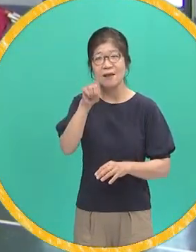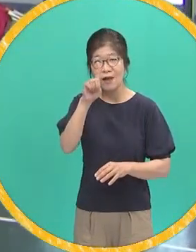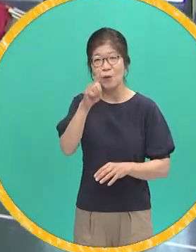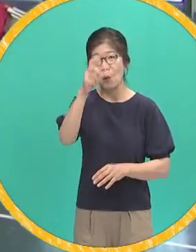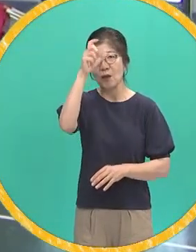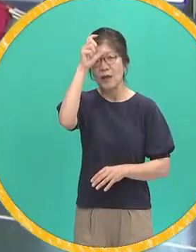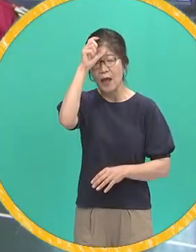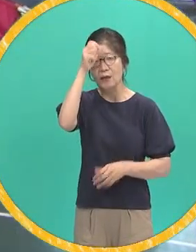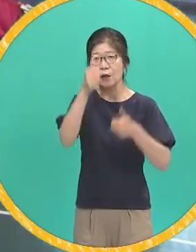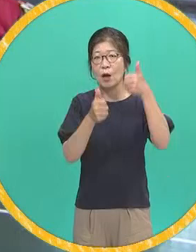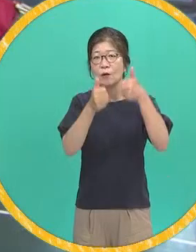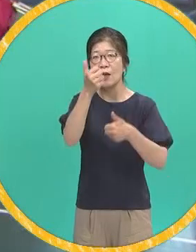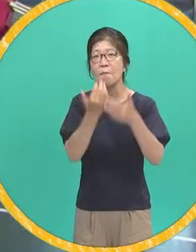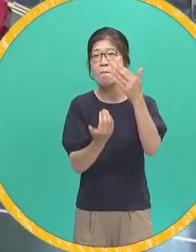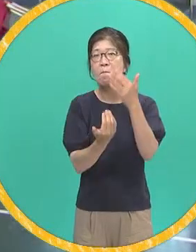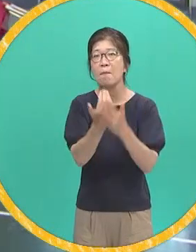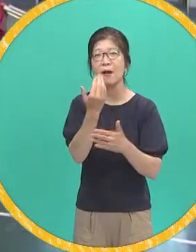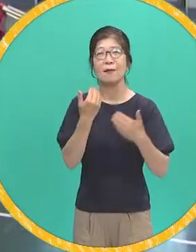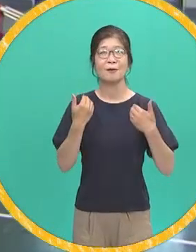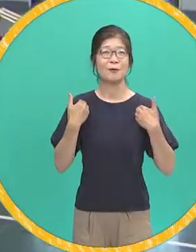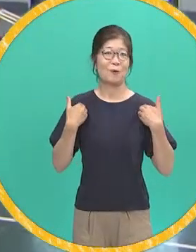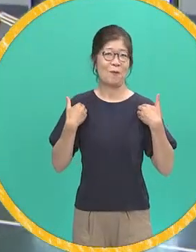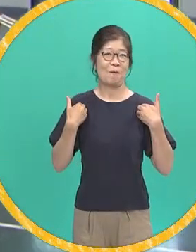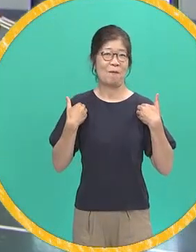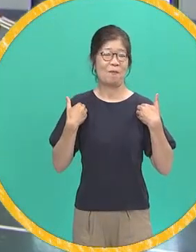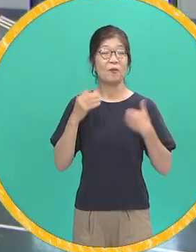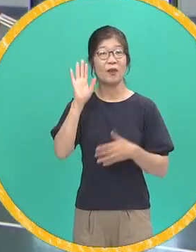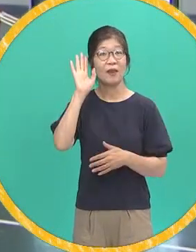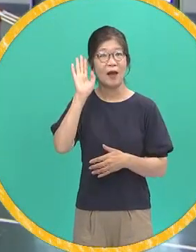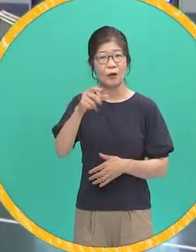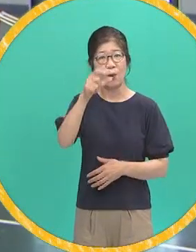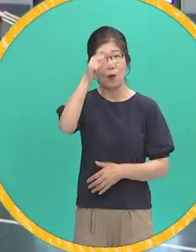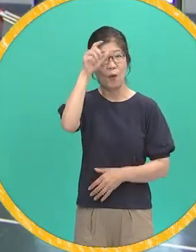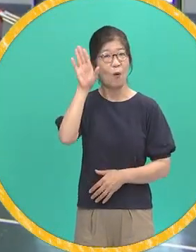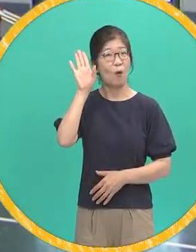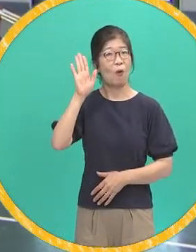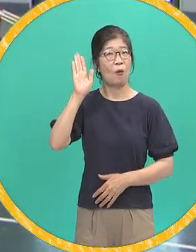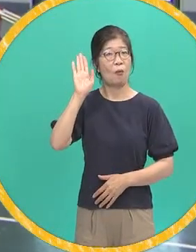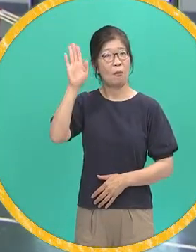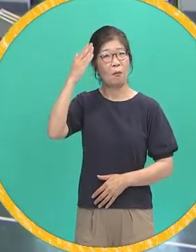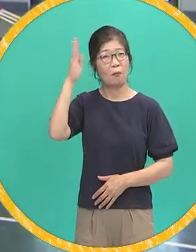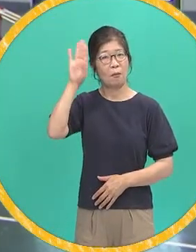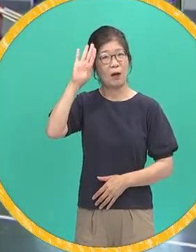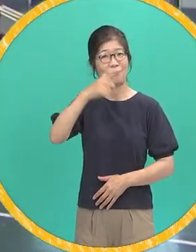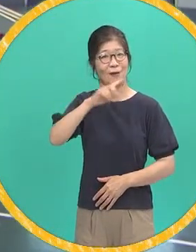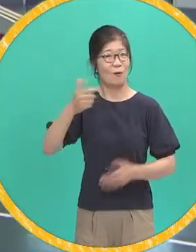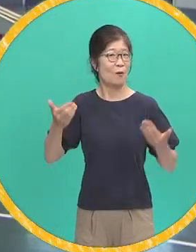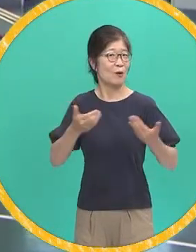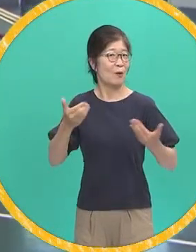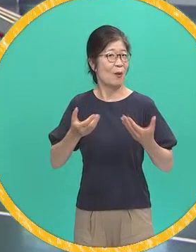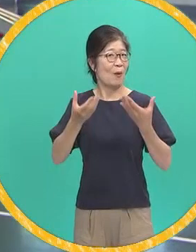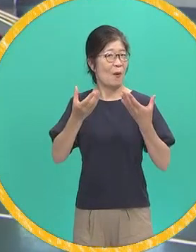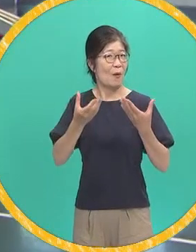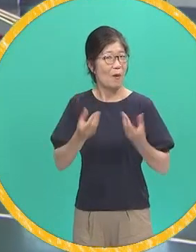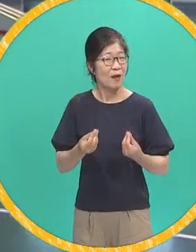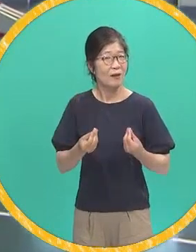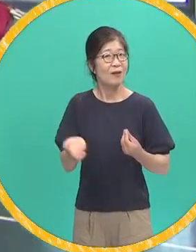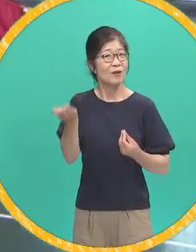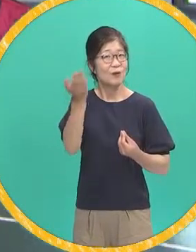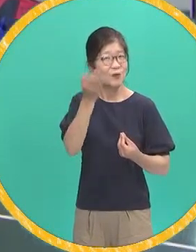を受けていただきますそこから交番勤務等を得てカラーガードへの希望を出していただいてカラーガードの試験を受けていただき